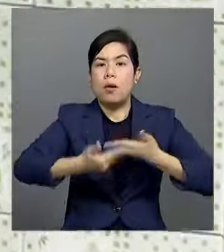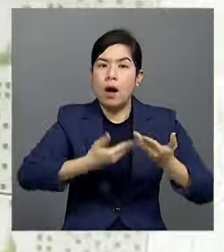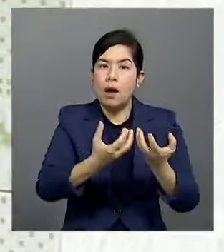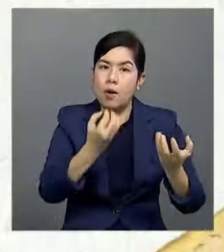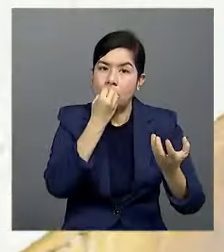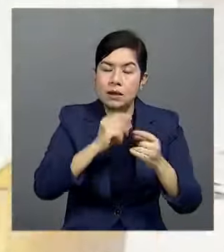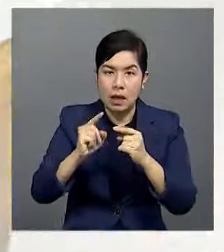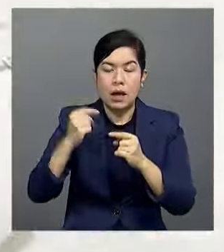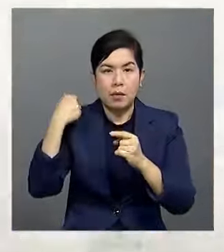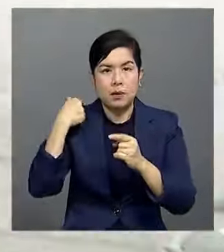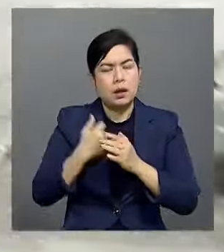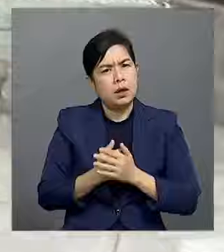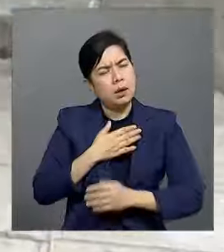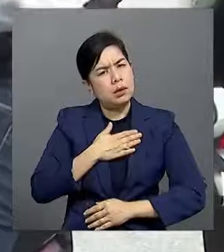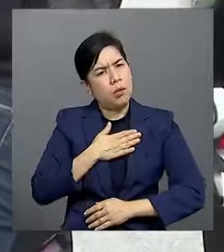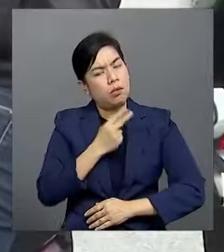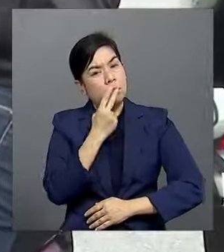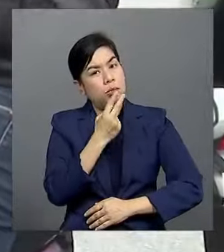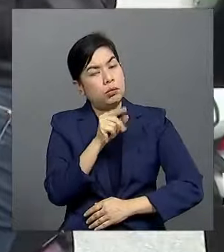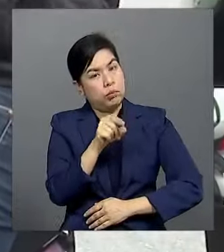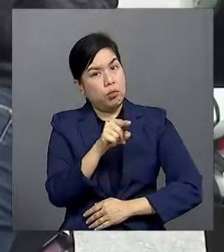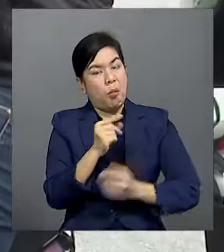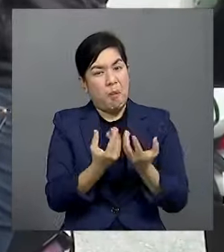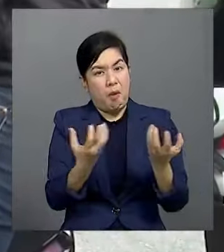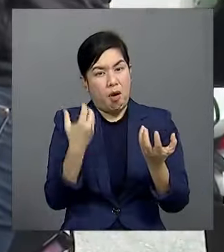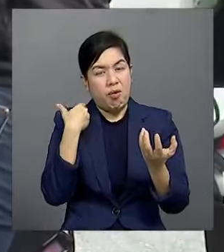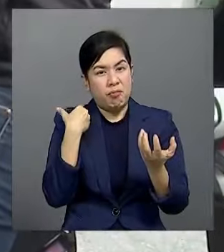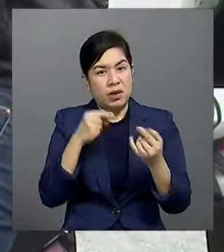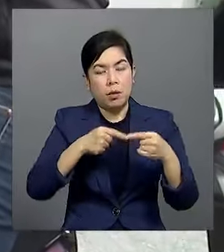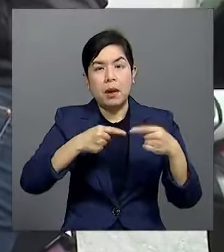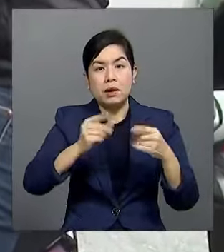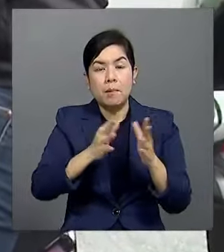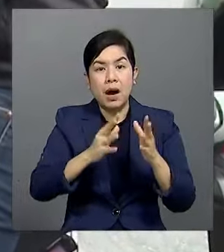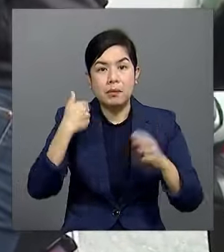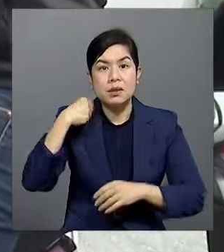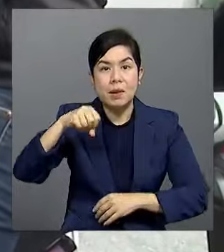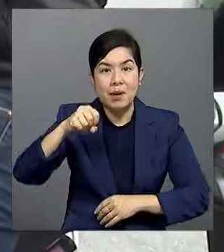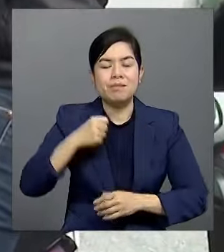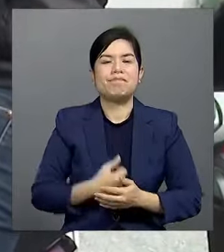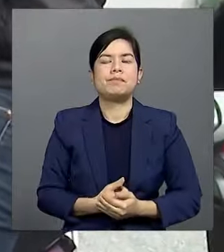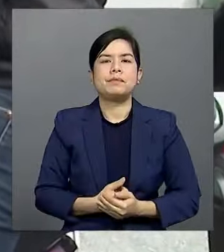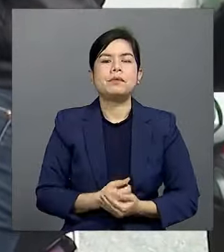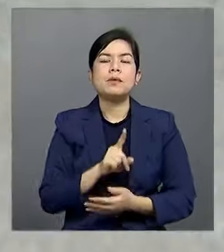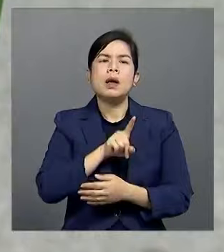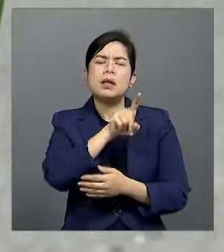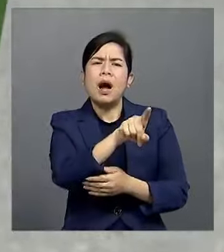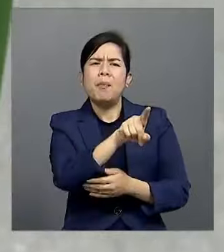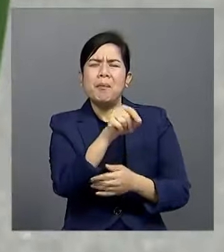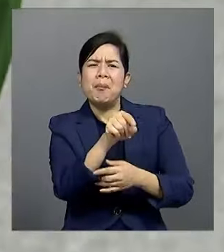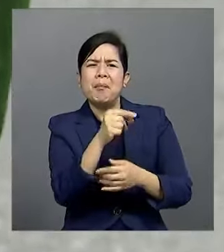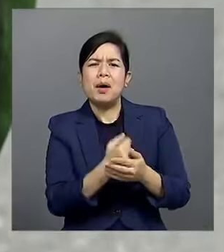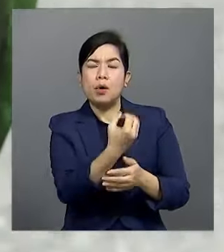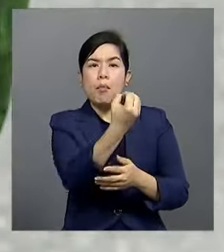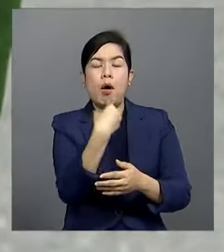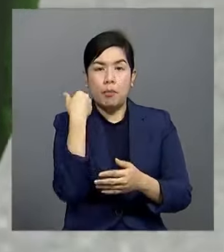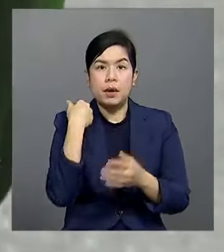ยอ่ะ เยอะครับ เยอะใช่ไหม ครับ แล้วเราทำยังไงเคยมีลูกค้าไหมคะที่เขาสั่งมาแล้วเขาบอกว่าไม่เอาพลาสติกไม่เอาช้อนไม่